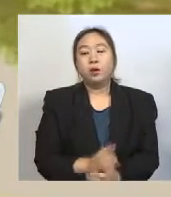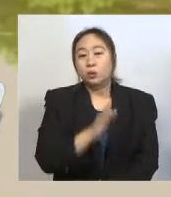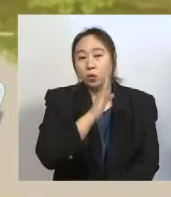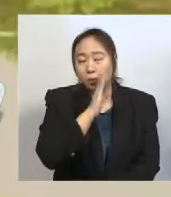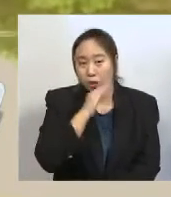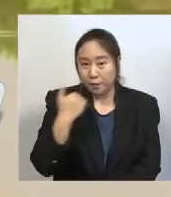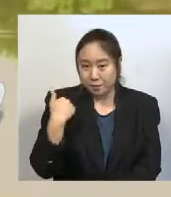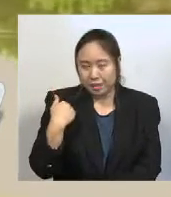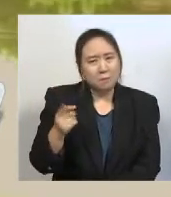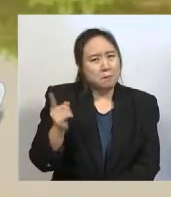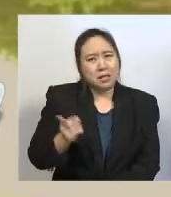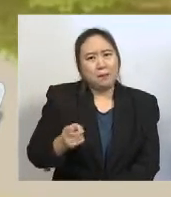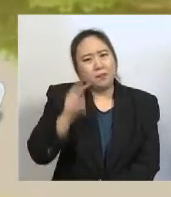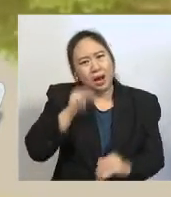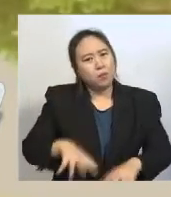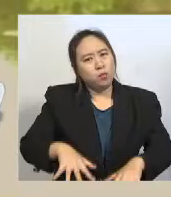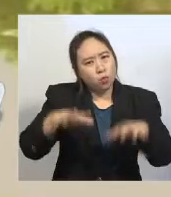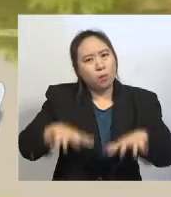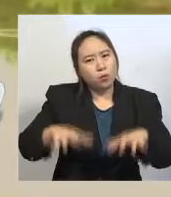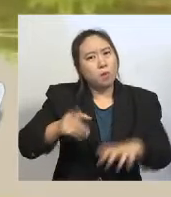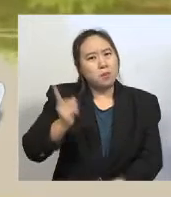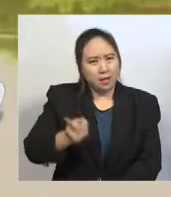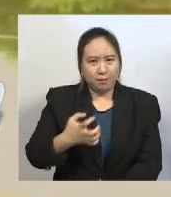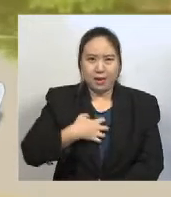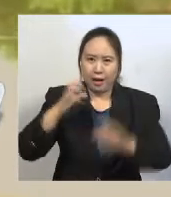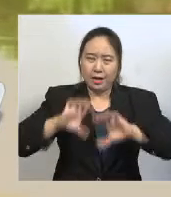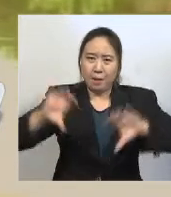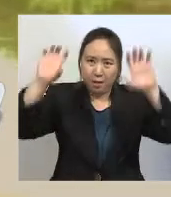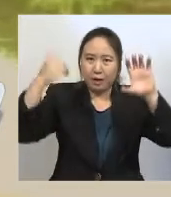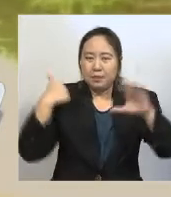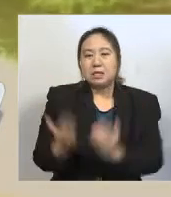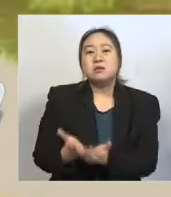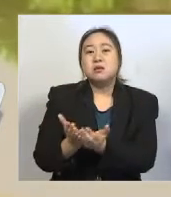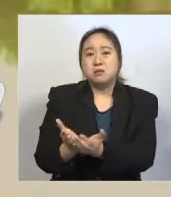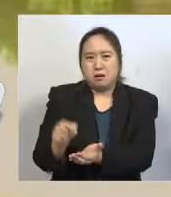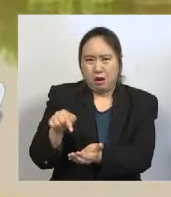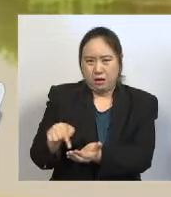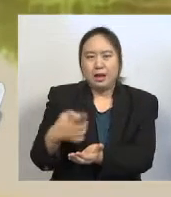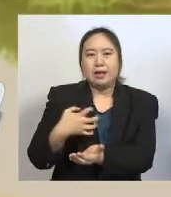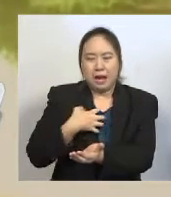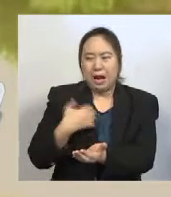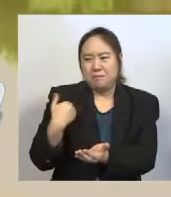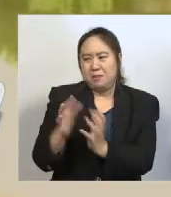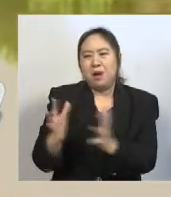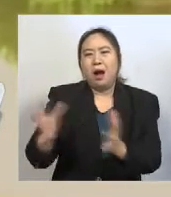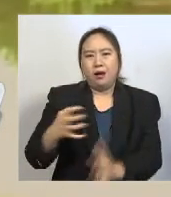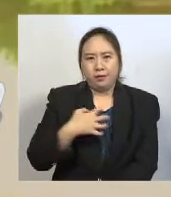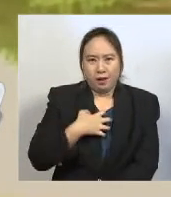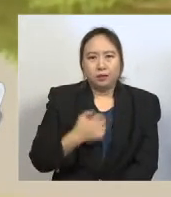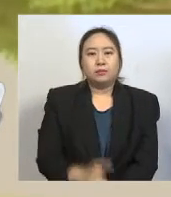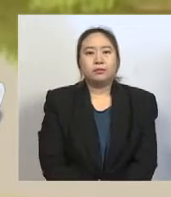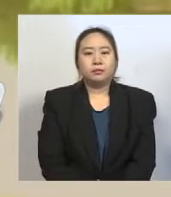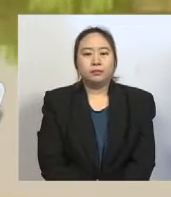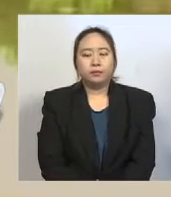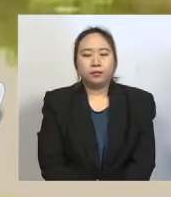ตุการณ์แบบนี้เป็นประจำอยากให้ทางรัฐบาลนะครับมีเรือสำหรับขนสิ่งขนของอยากให้มีเยอะกว่านี้นะครับมีเยอะกว่านี้หมาย